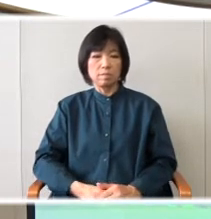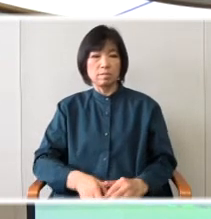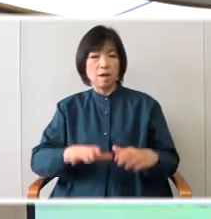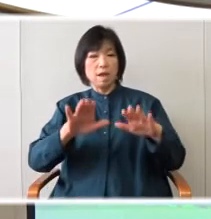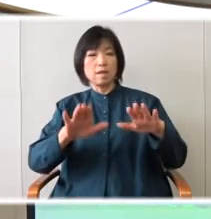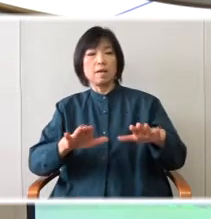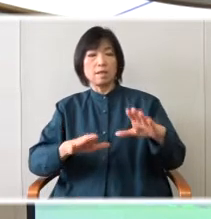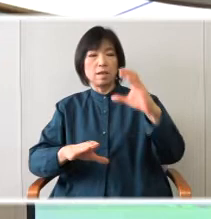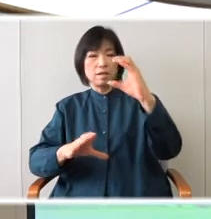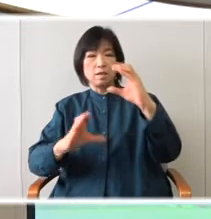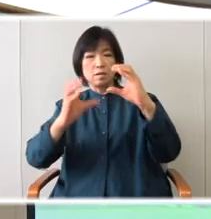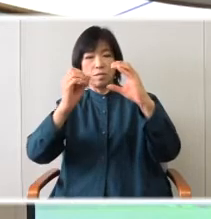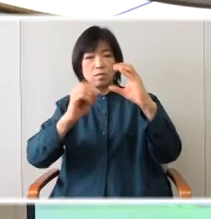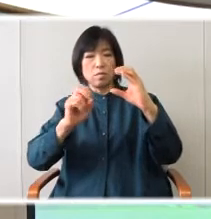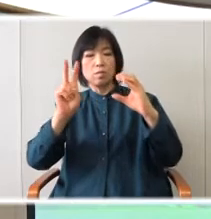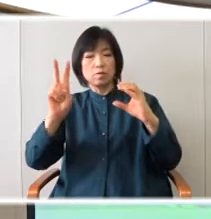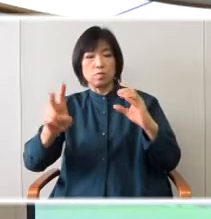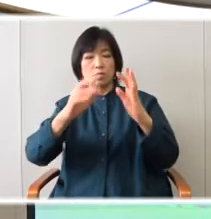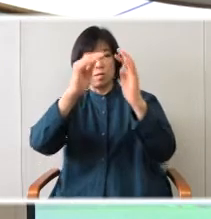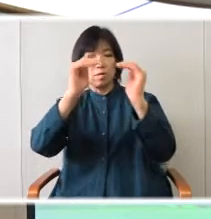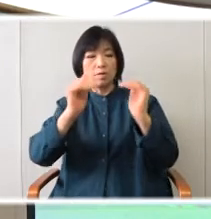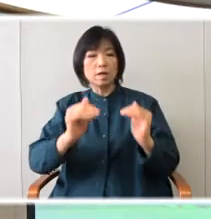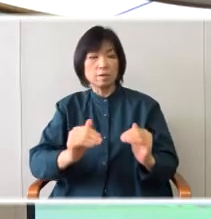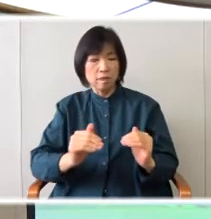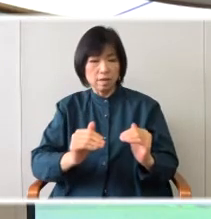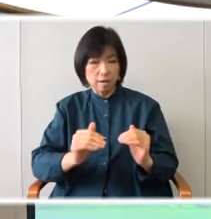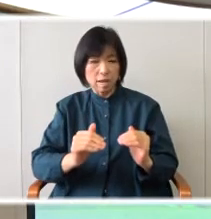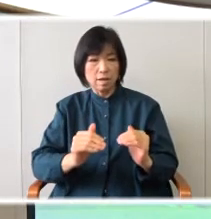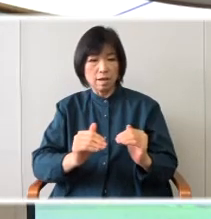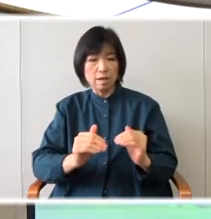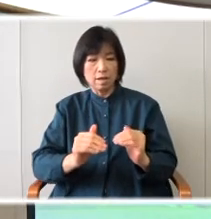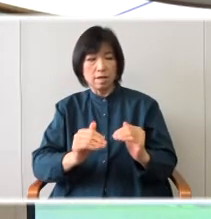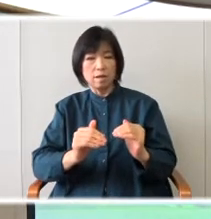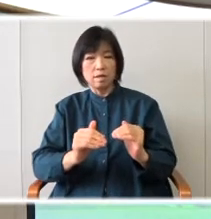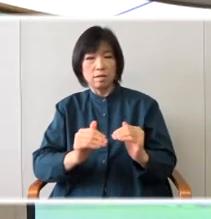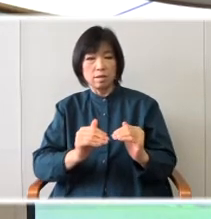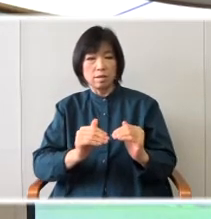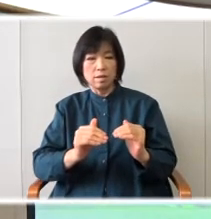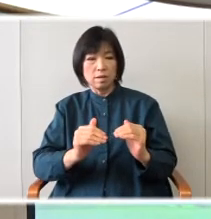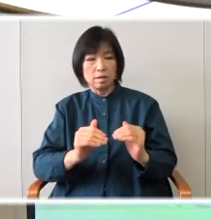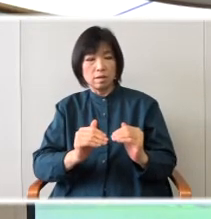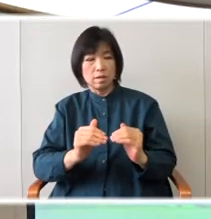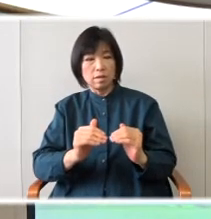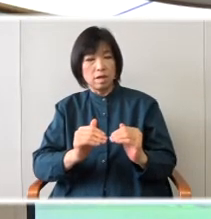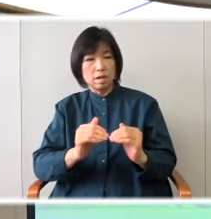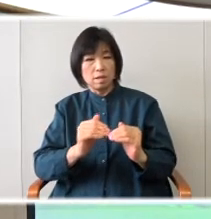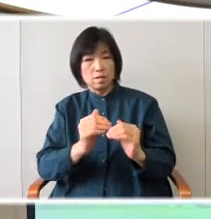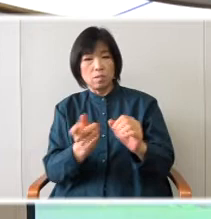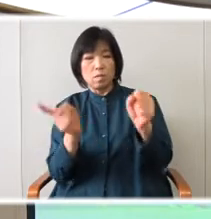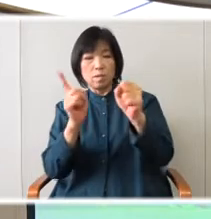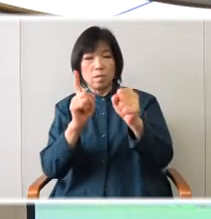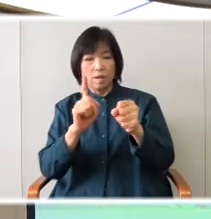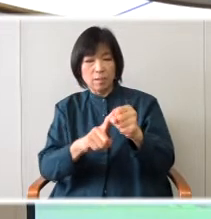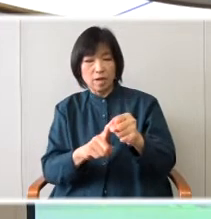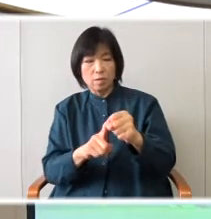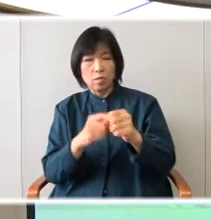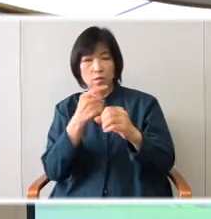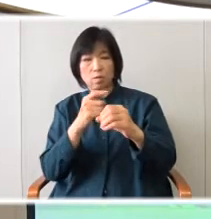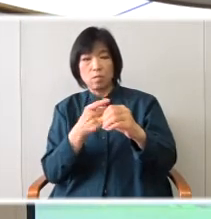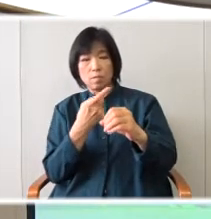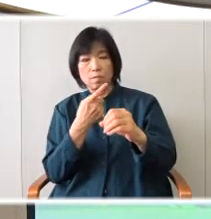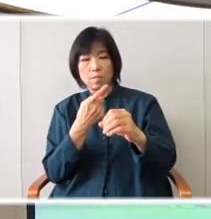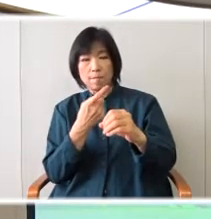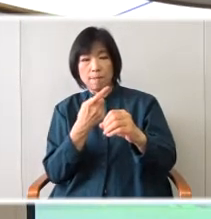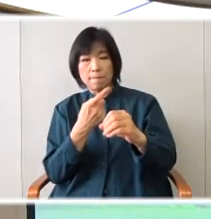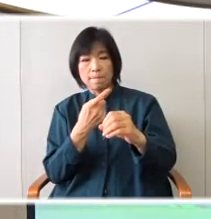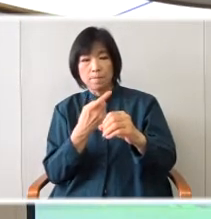削減を一般家庭の電力で何パーセントの目標値を立って、今何パーセントまでいってますよ。で、そのうち